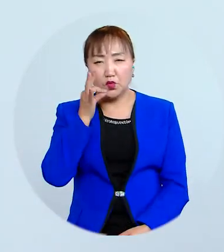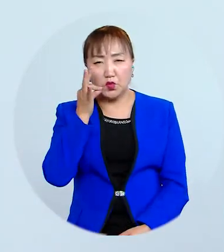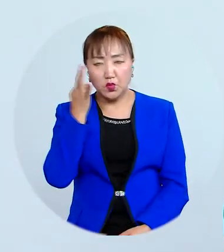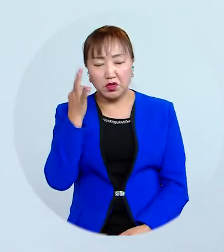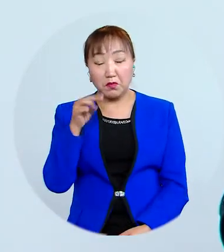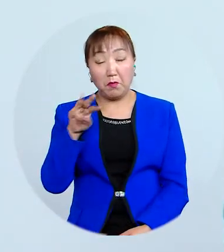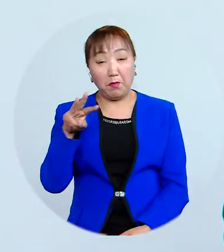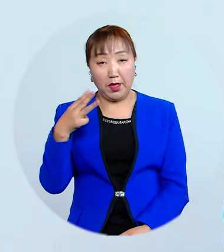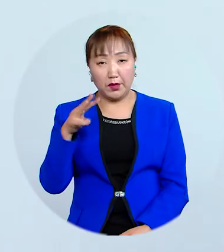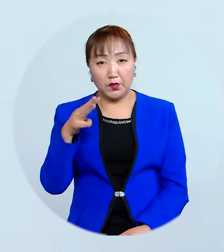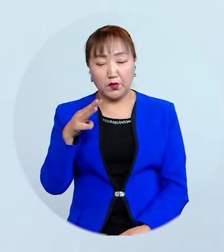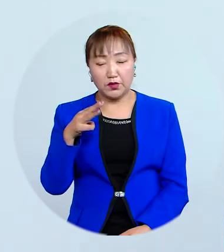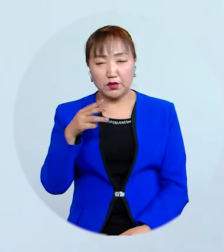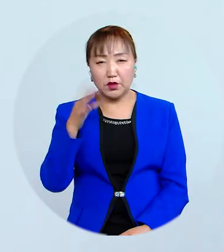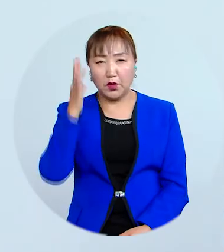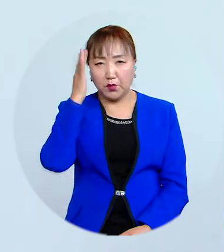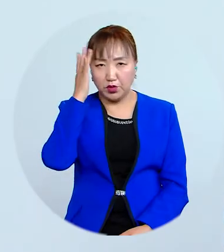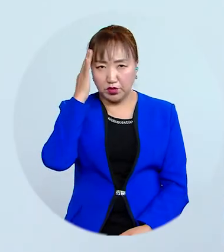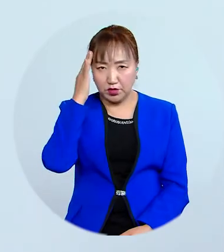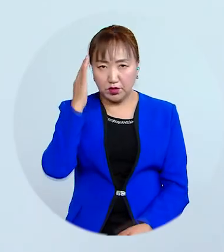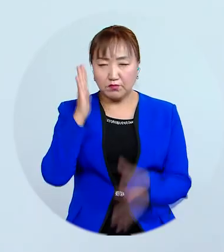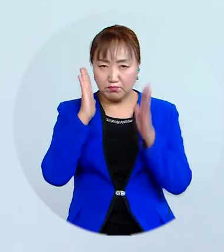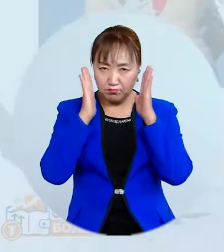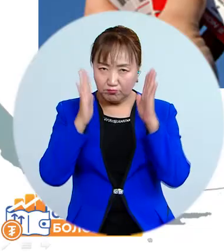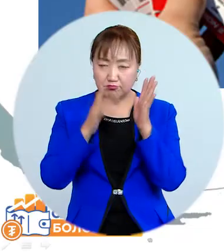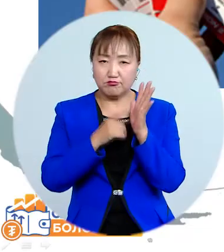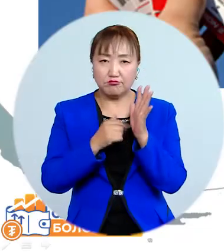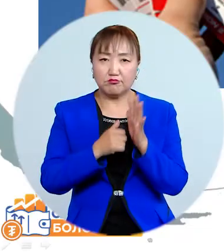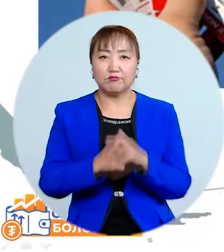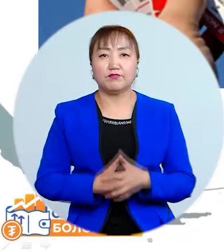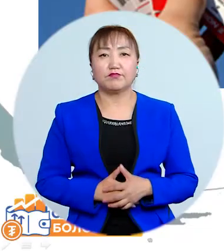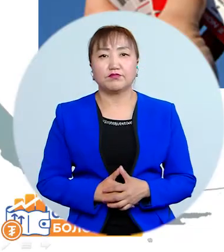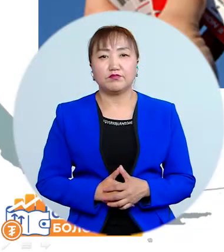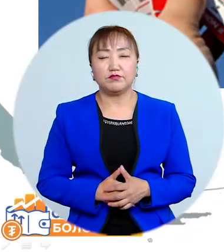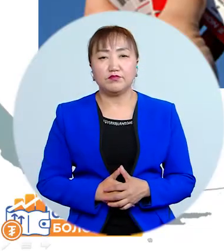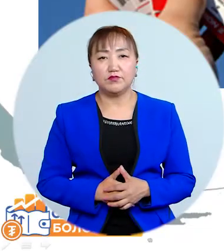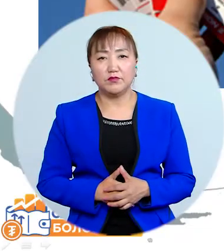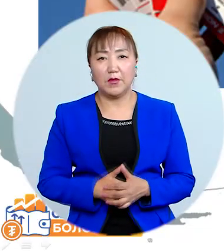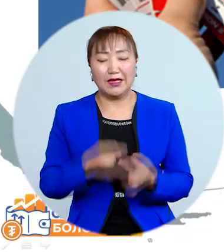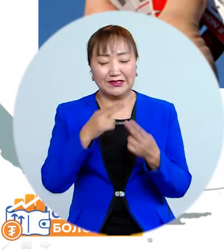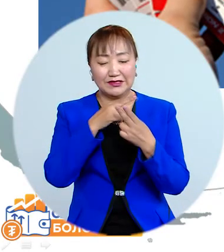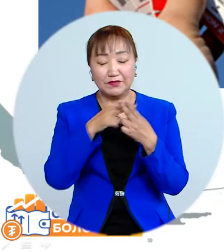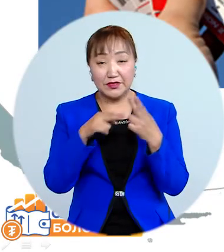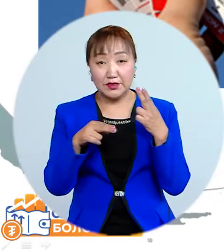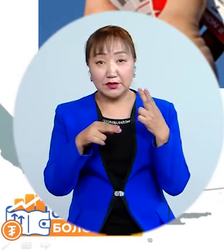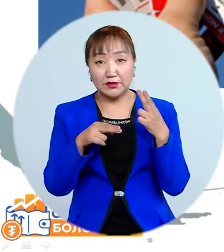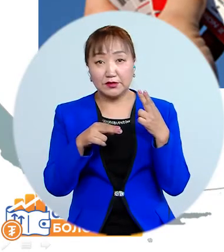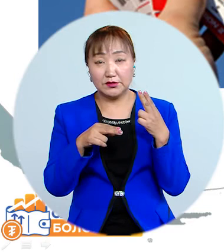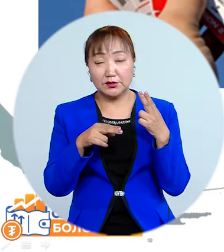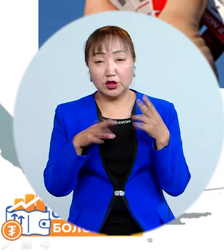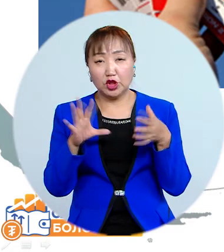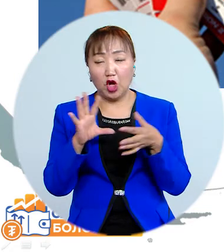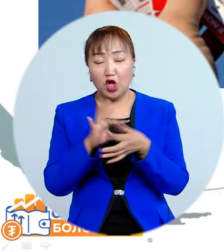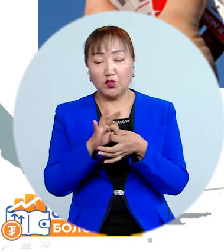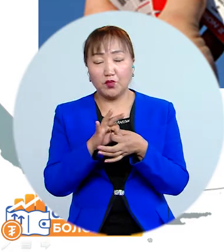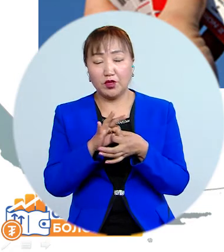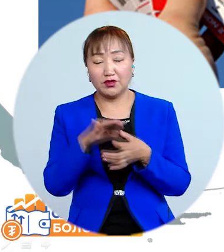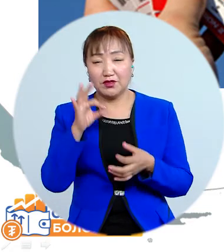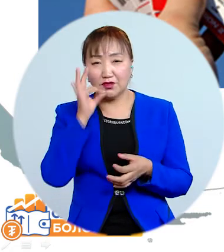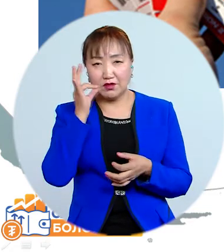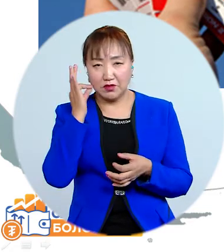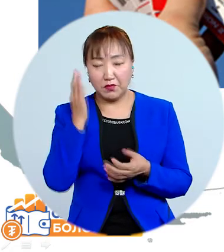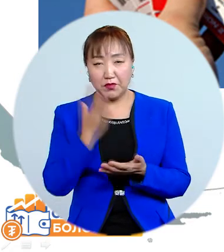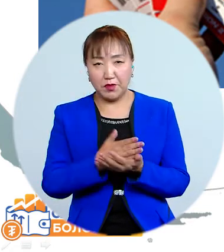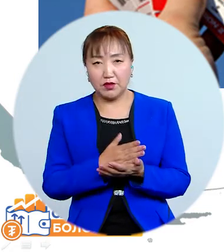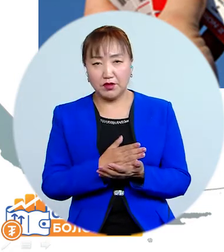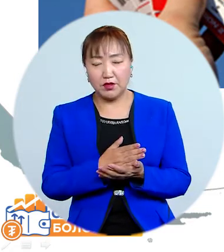луйвар байх магадaltaй шүү гэдэг та бүхэн бас анхаараарай. За ямар нэгэн тийм тасалбар плеттэй холбоотой бол залим эхлэлтүүд бол их байдаг. За